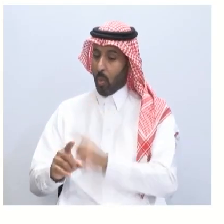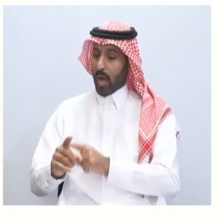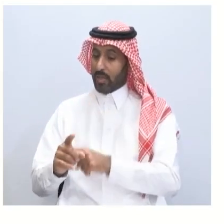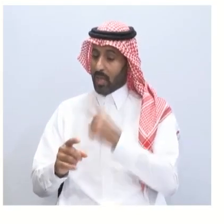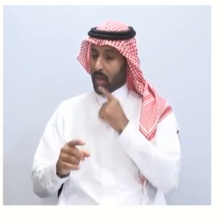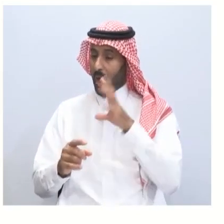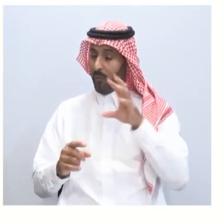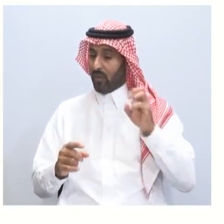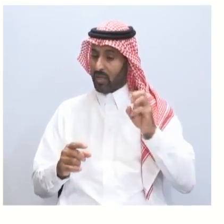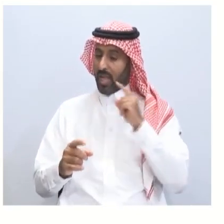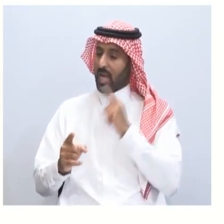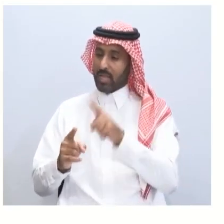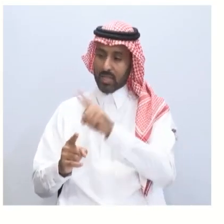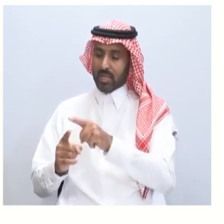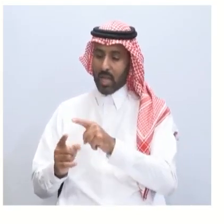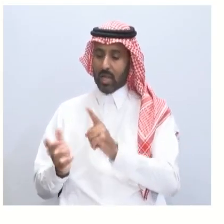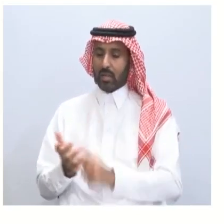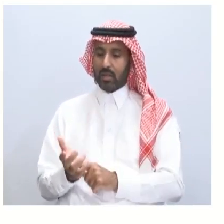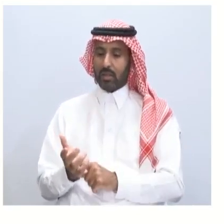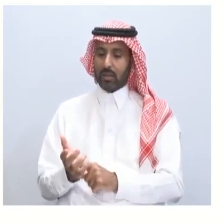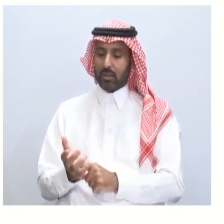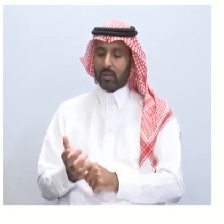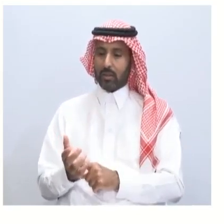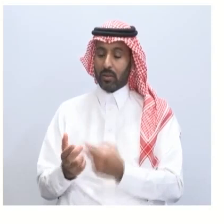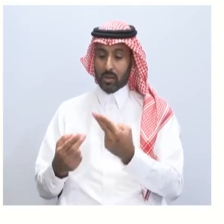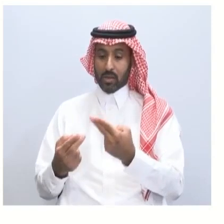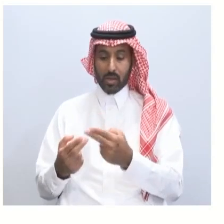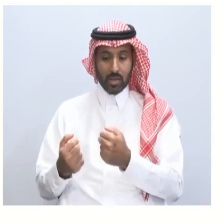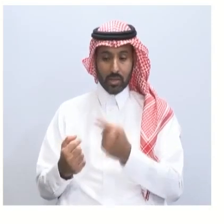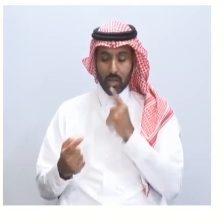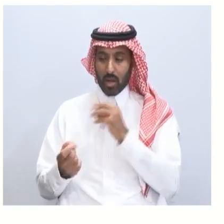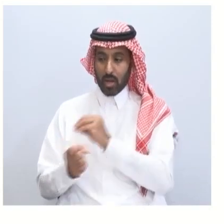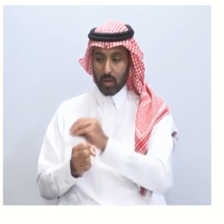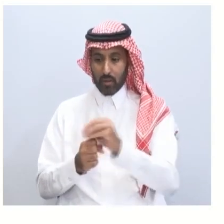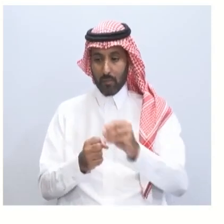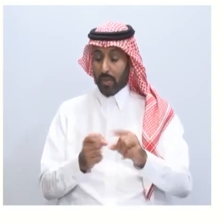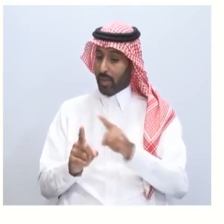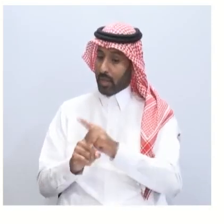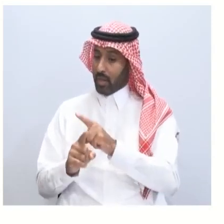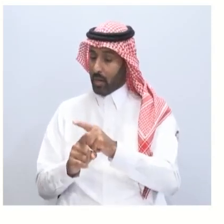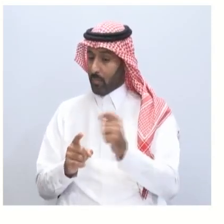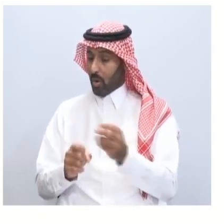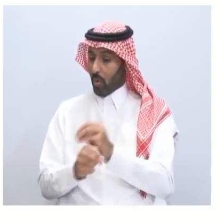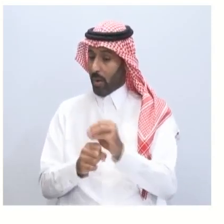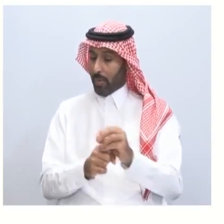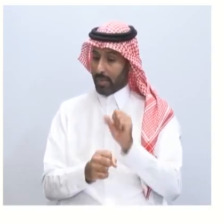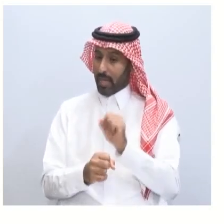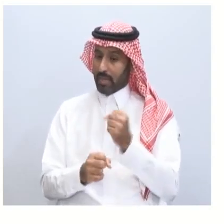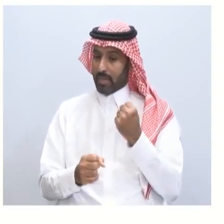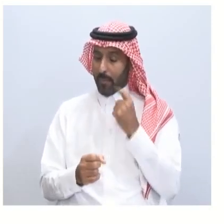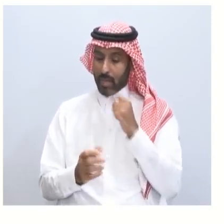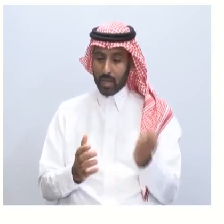الفسحه مع تاكيدها انها لا تسمح بان تتبادل طالباتها المعلومات الخاصه